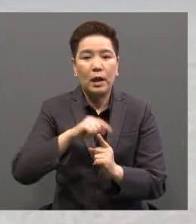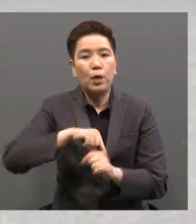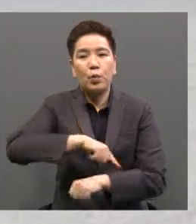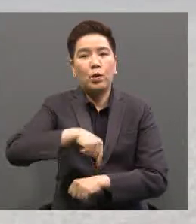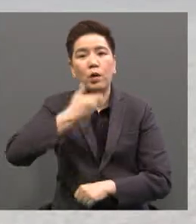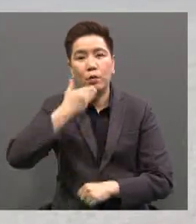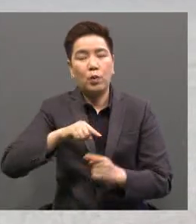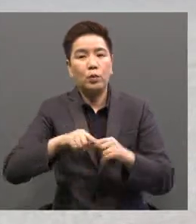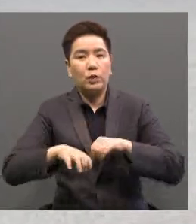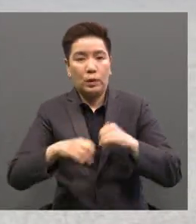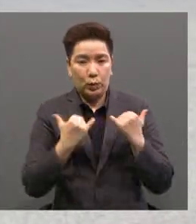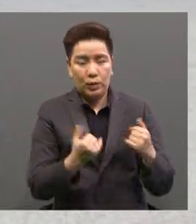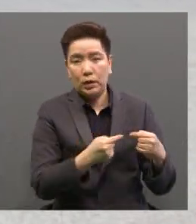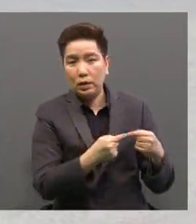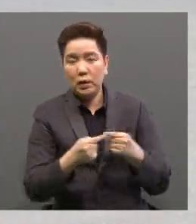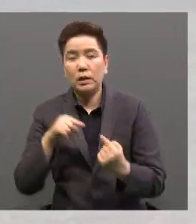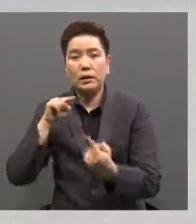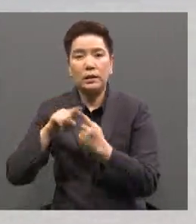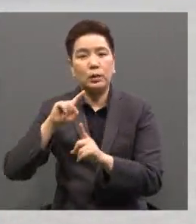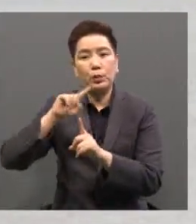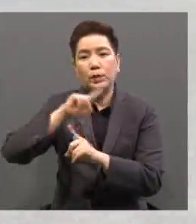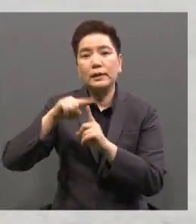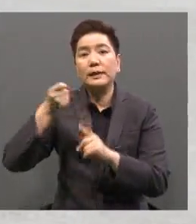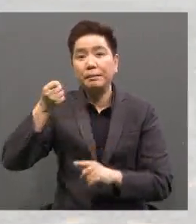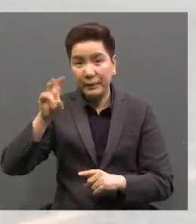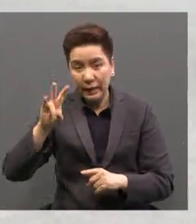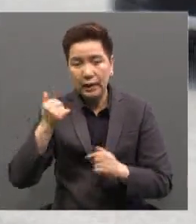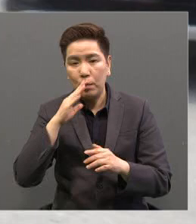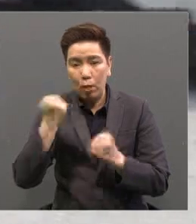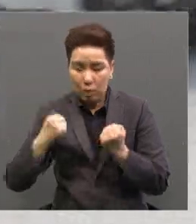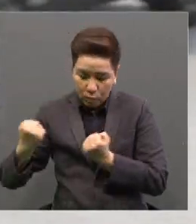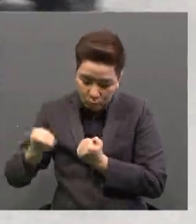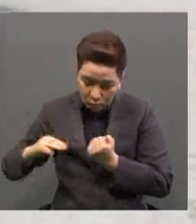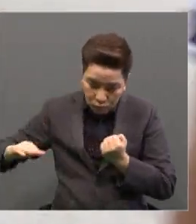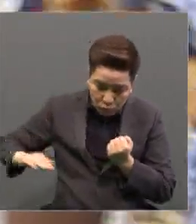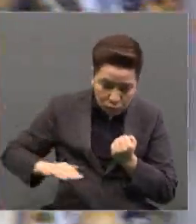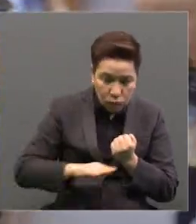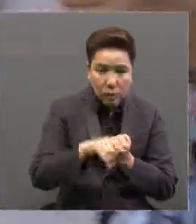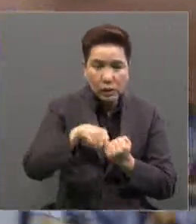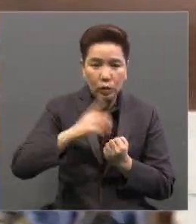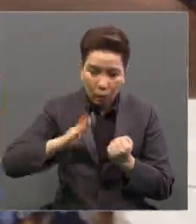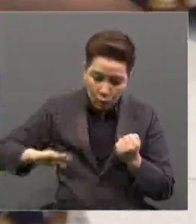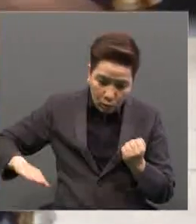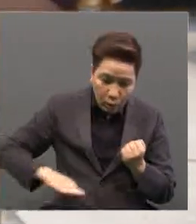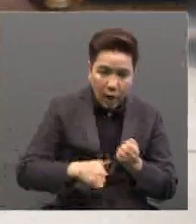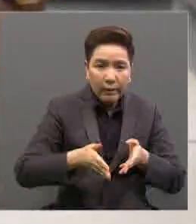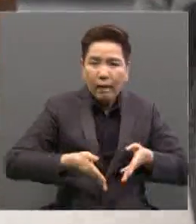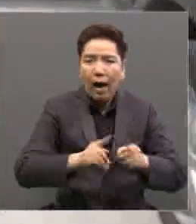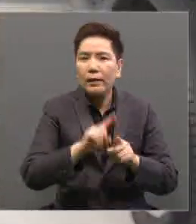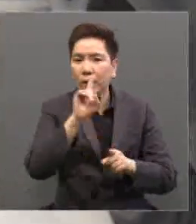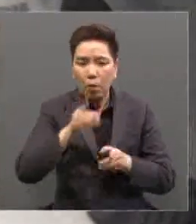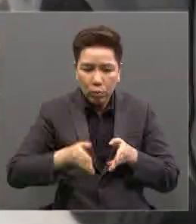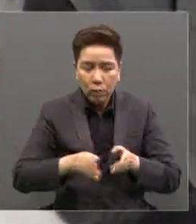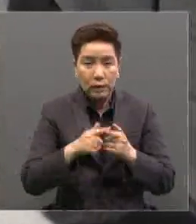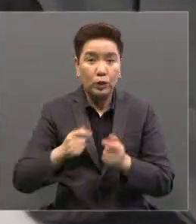การจัดงานนะครับตั้งแต่วันนี้ไปจนถึงวันที่17นั่นหมายความว่าเมื่อรถเข้ามาแล้วนะครับก็จะต้องวนไปทางเดียวครับส